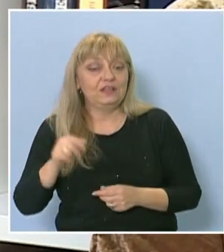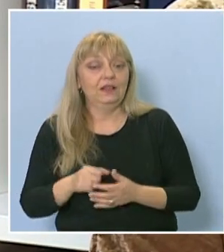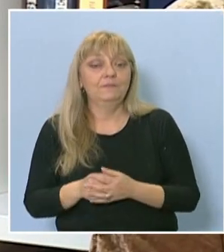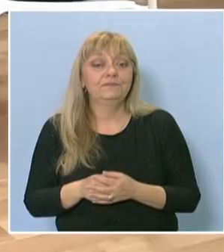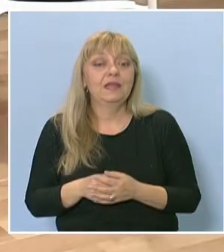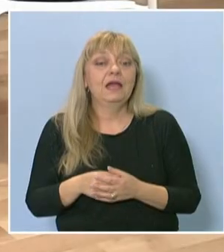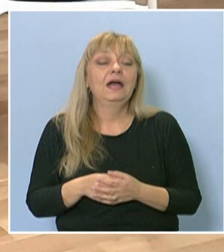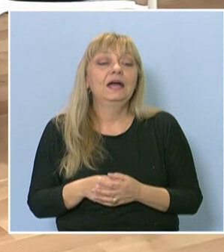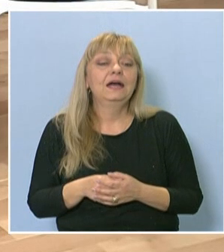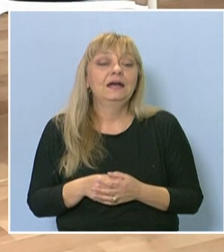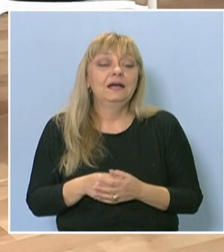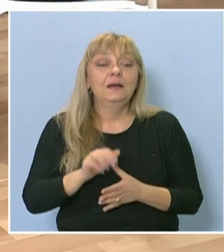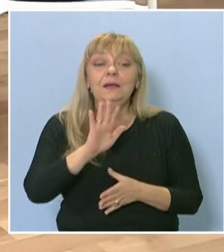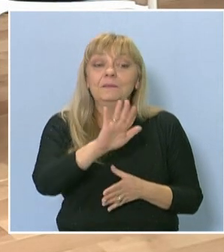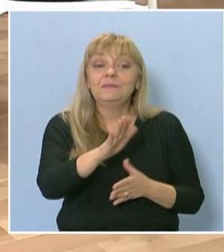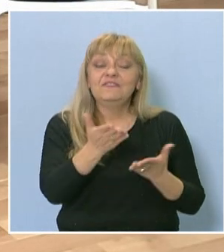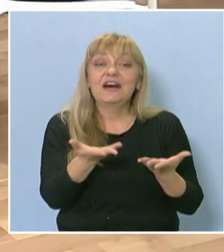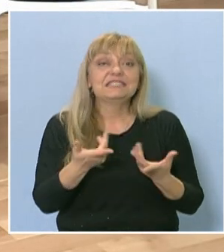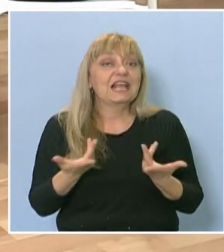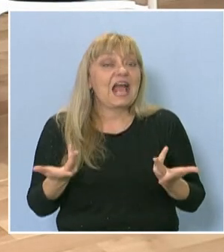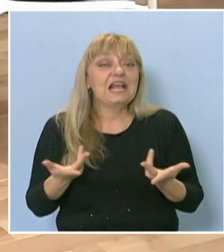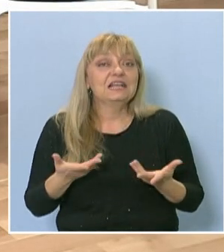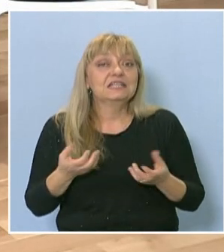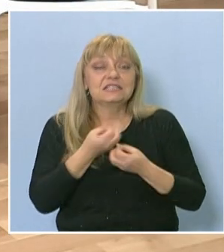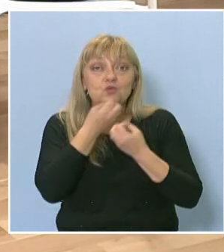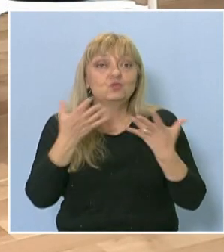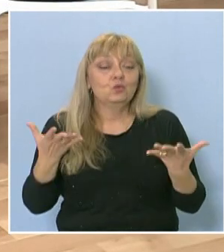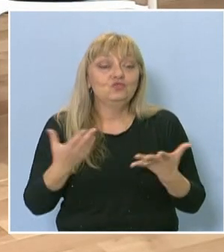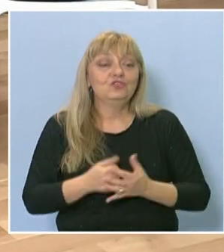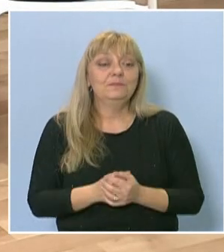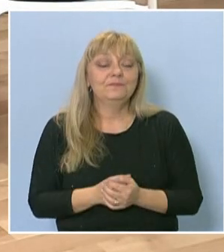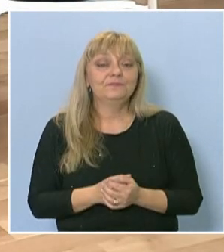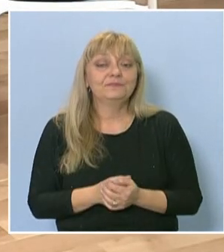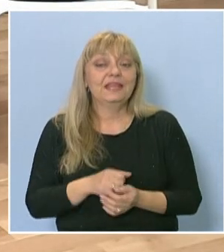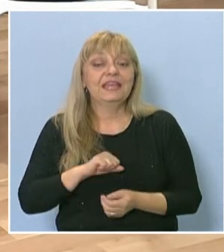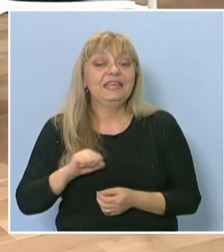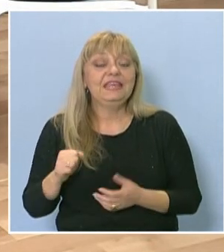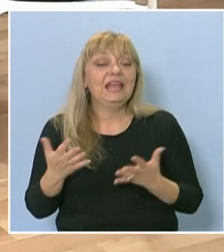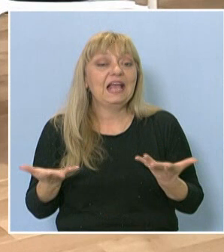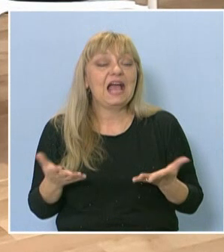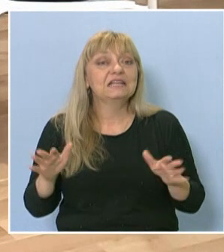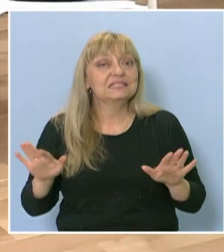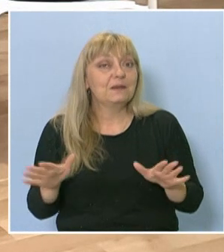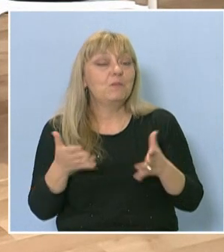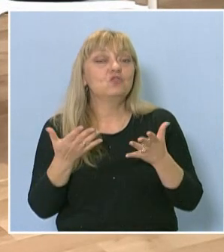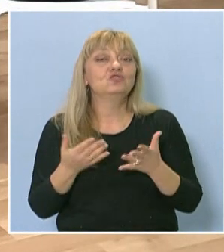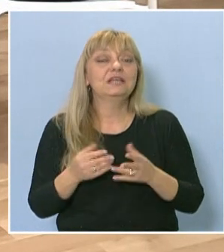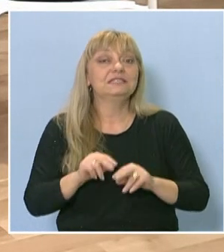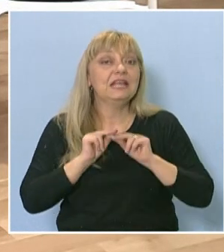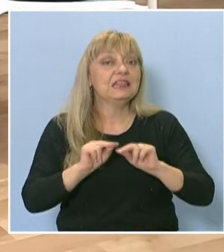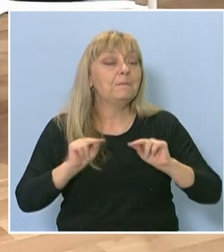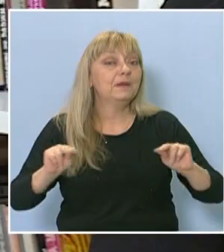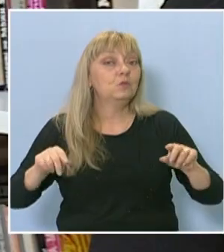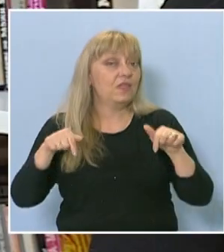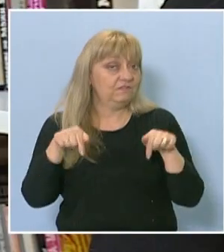бъда учител. При вас как се стекоха обстоятелствата и как започнахте да преподавате